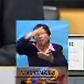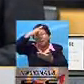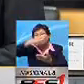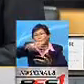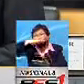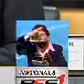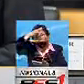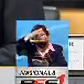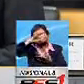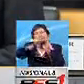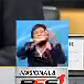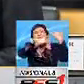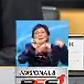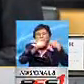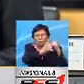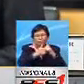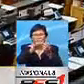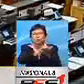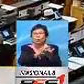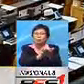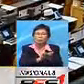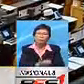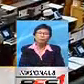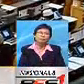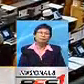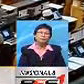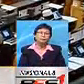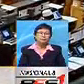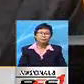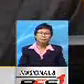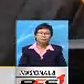yang bertanggungjawab bersama dengan sekolah.